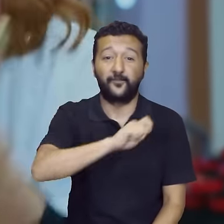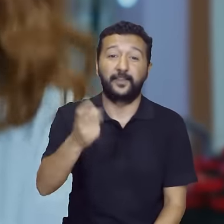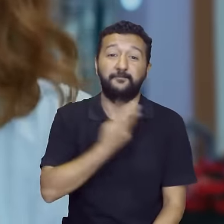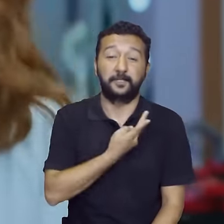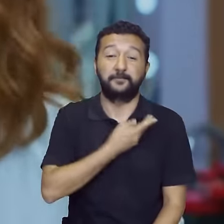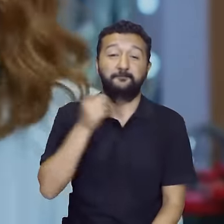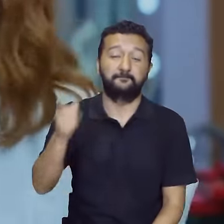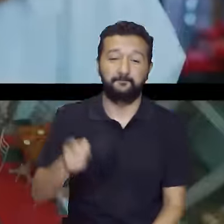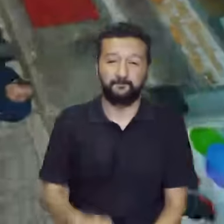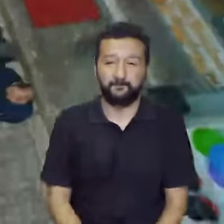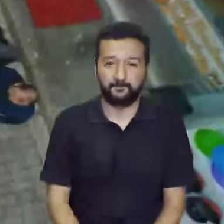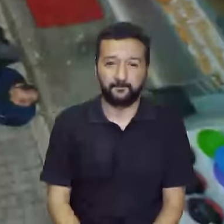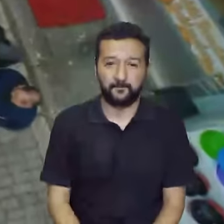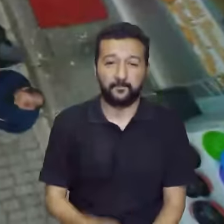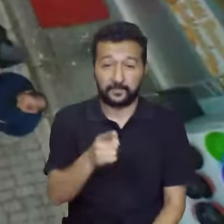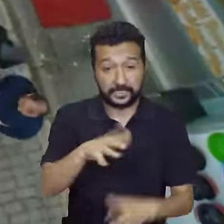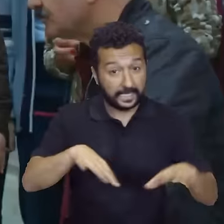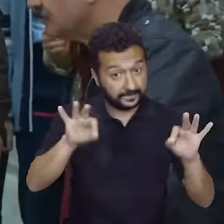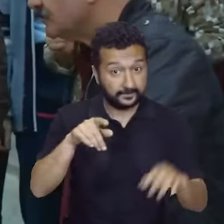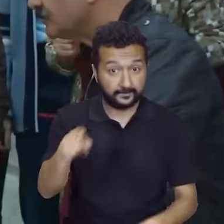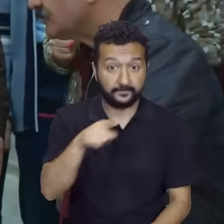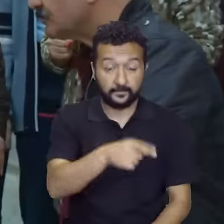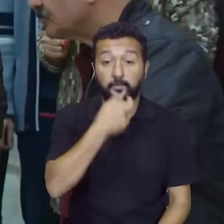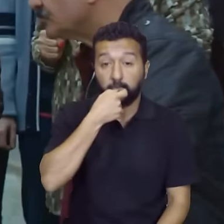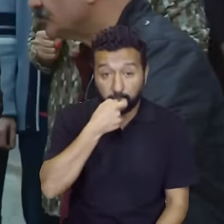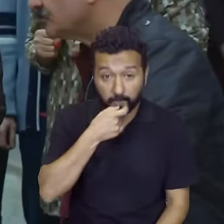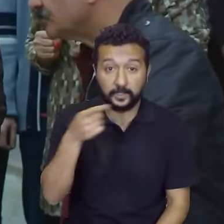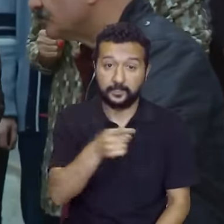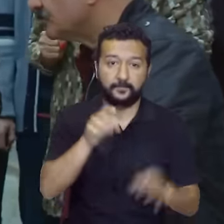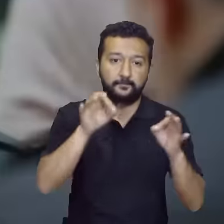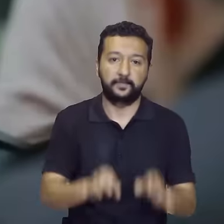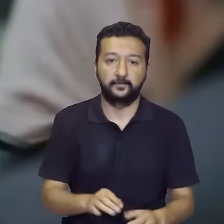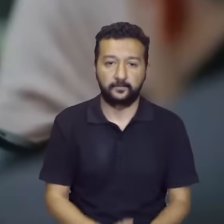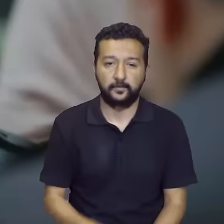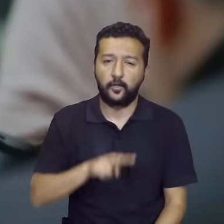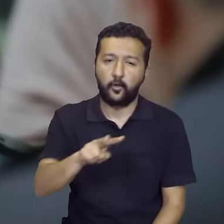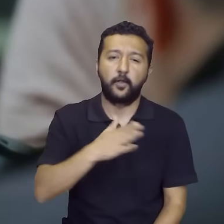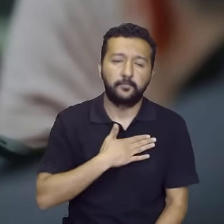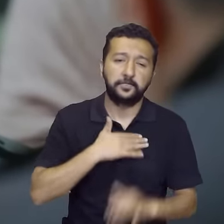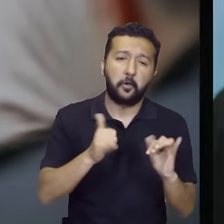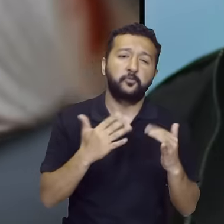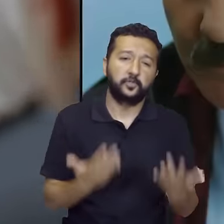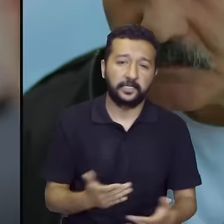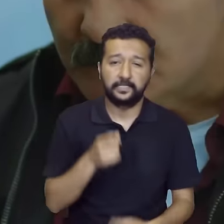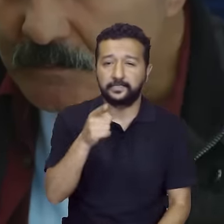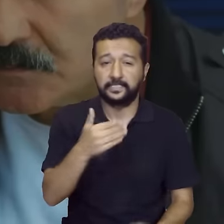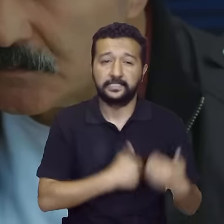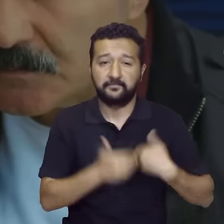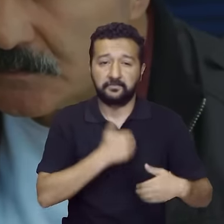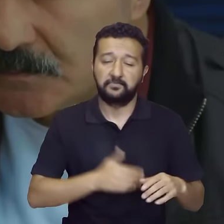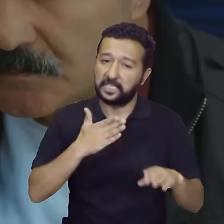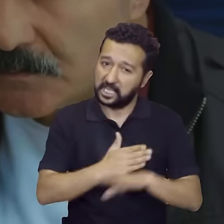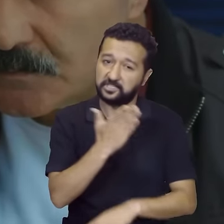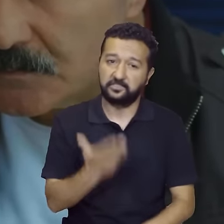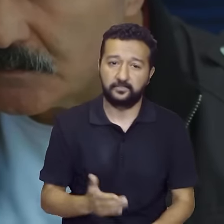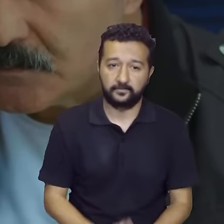Şüveryem! Eğer hazırsanız düdük sesimle başlıyoruz. Yollar bize oyuncak. Sevdamız